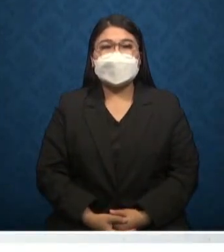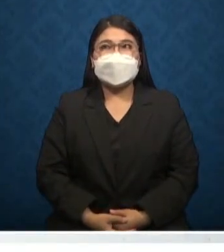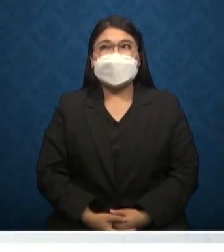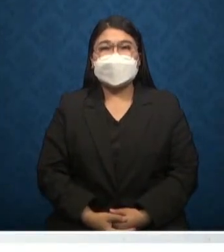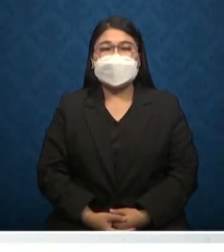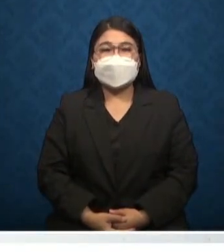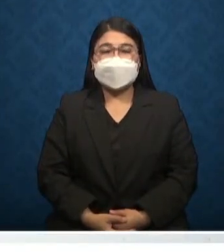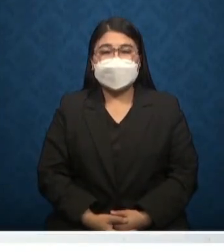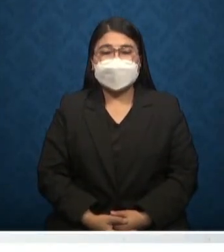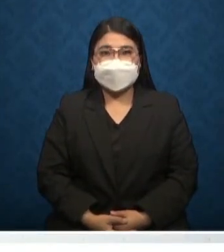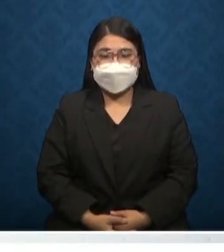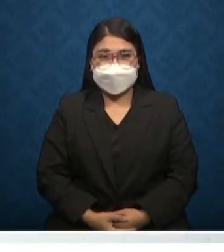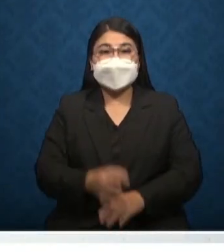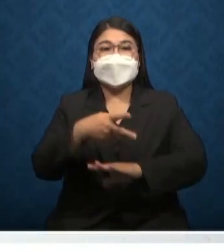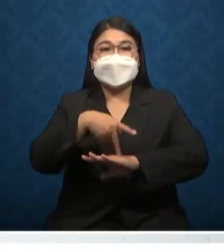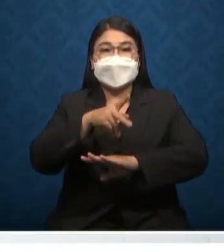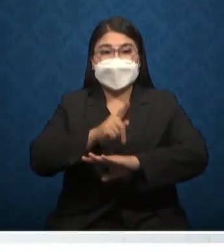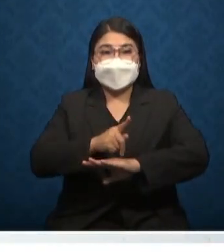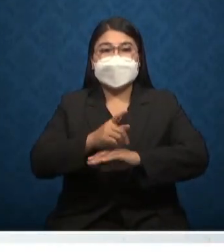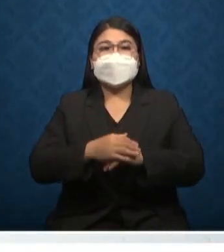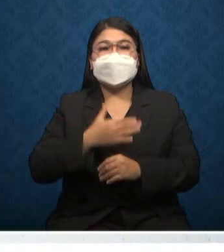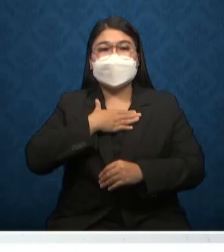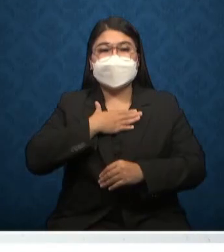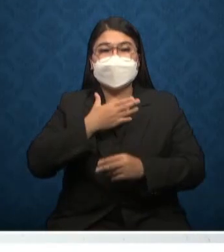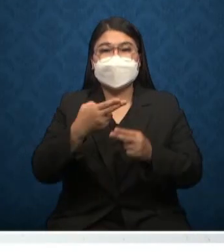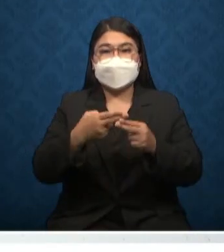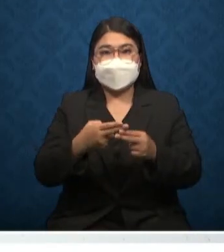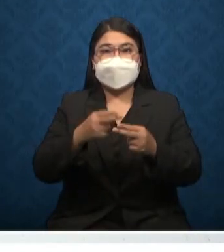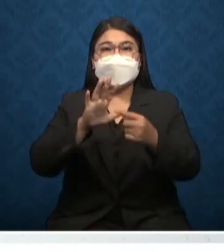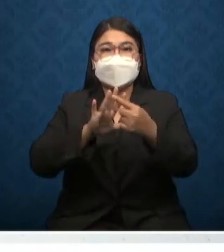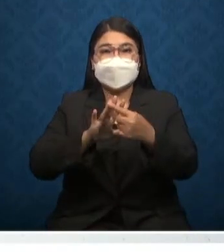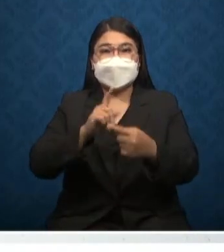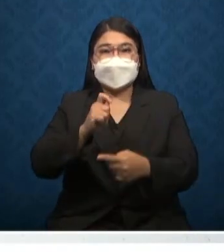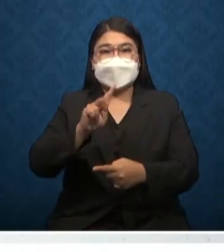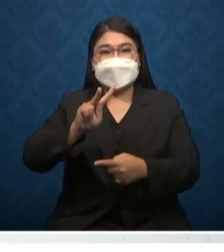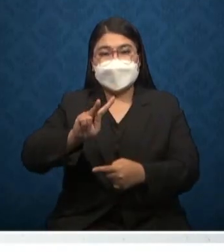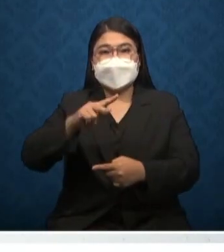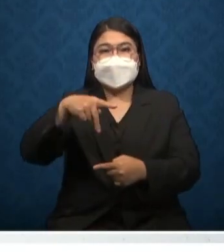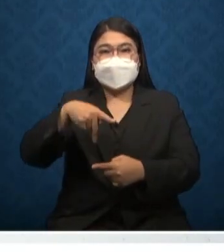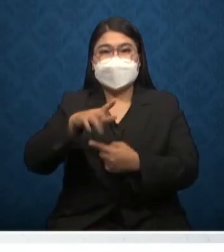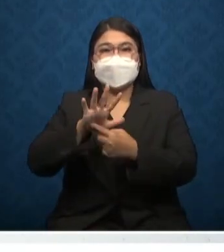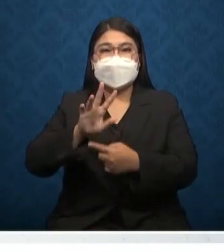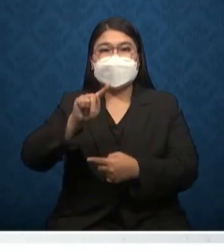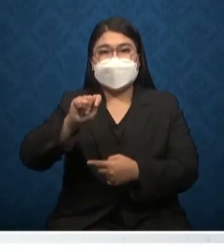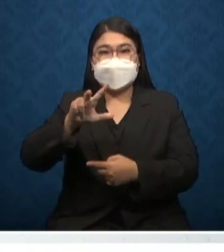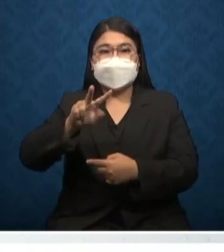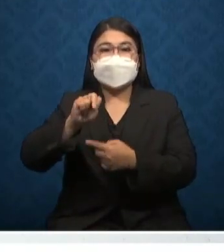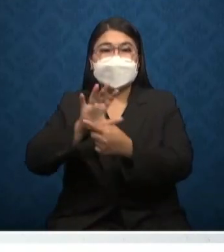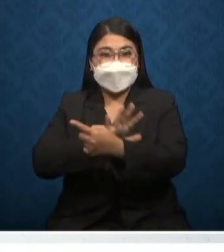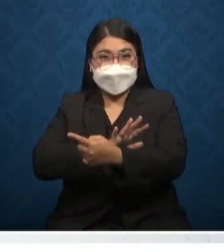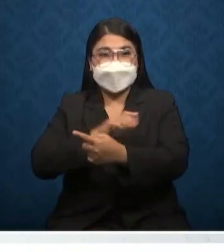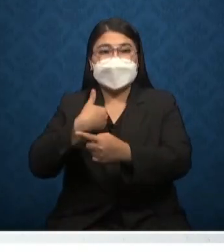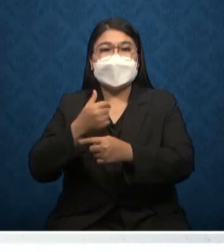ครับกับเรียนท่านประธานวุฒิสภาครับผมเอกพัฒน์วังสุวรรณเลขาธิการคณะกรรมการอ้อยน้ำตาลทรายนะครับขออนุญาตชี้แจง